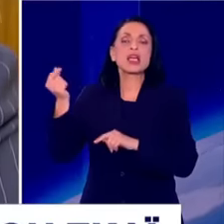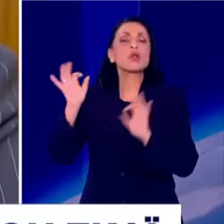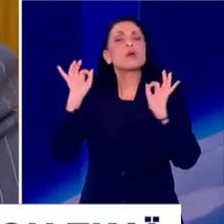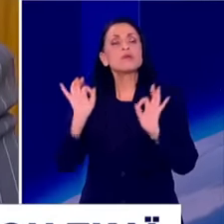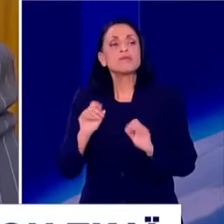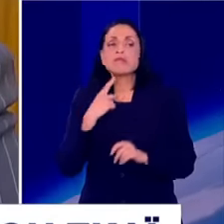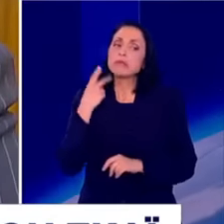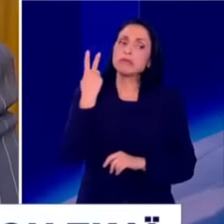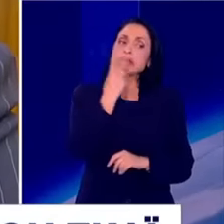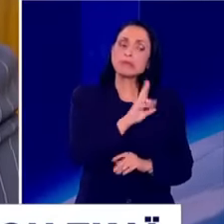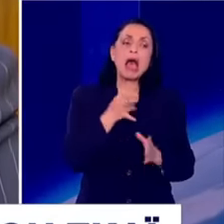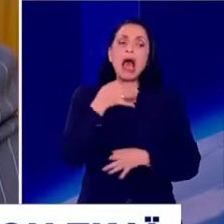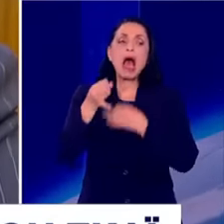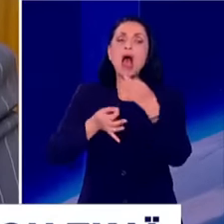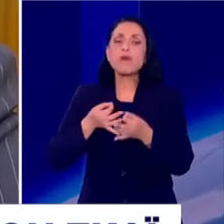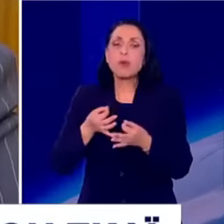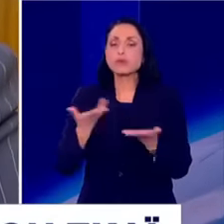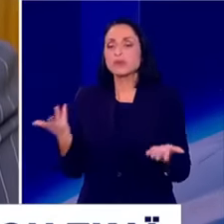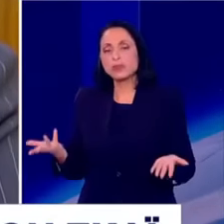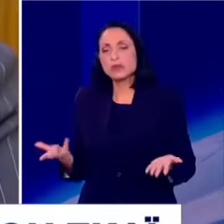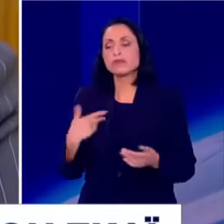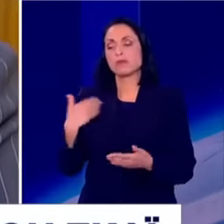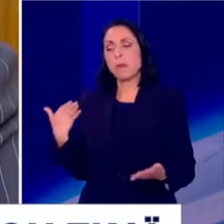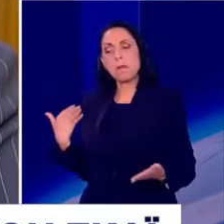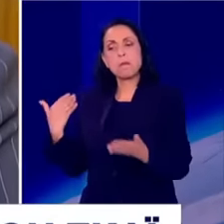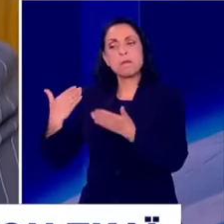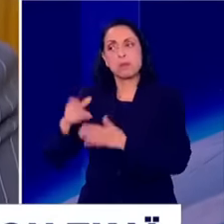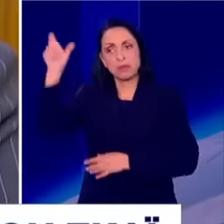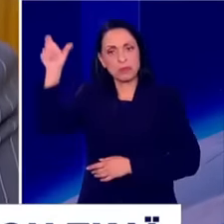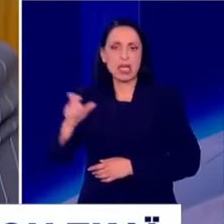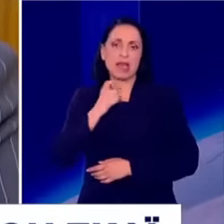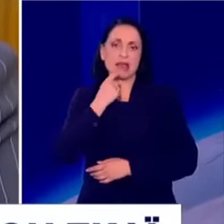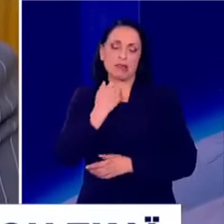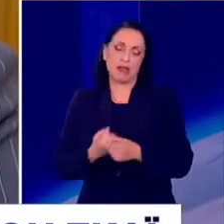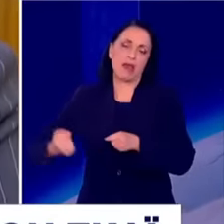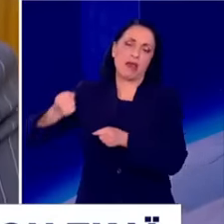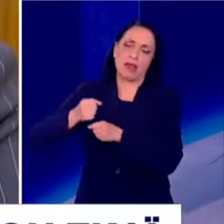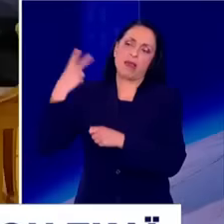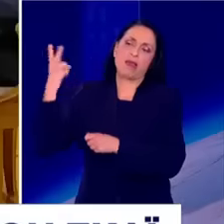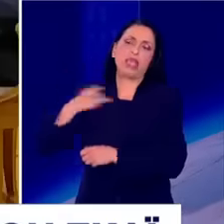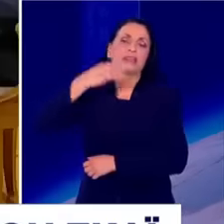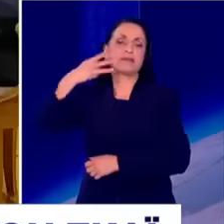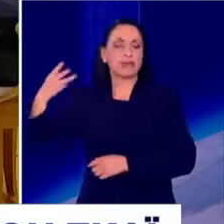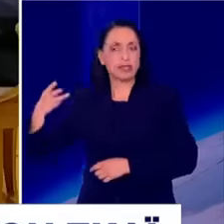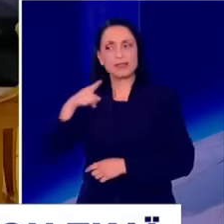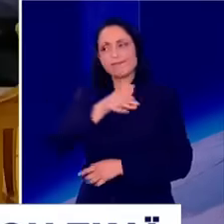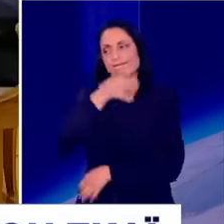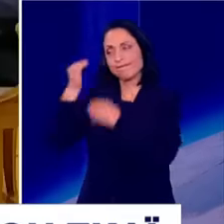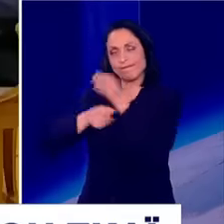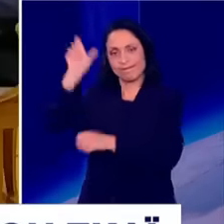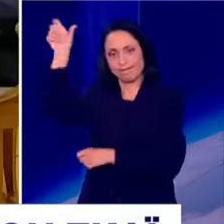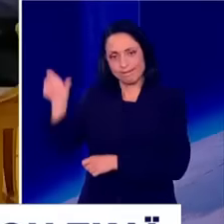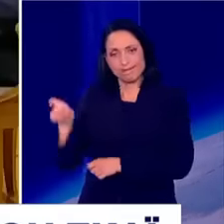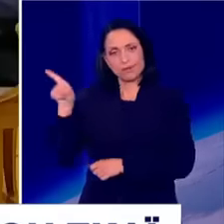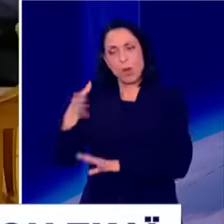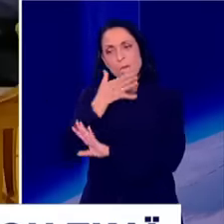άποψή σας προϊόντος του χρόνου. Έχει κυλήσει κάποιος χρόνος που ο κύριος Κασελάκης βρίσκεται στην ηγεσία του ΣΥΡΙΖΑ. Έχετε χρησιμοποιήσει βαριές εκφράσεις εναντίον